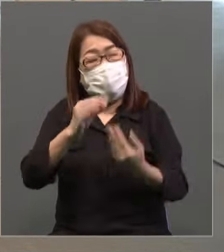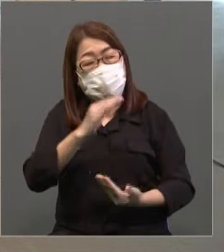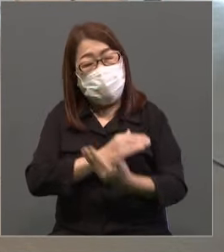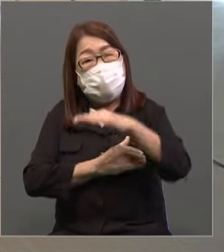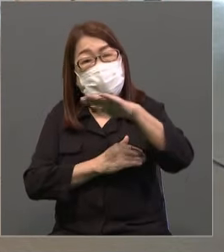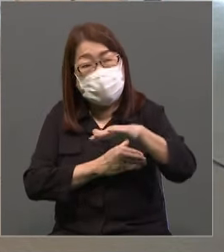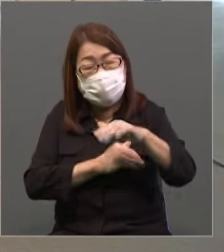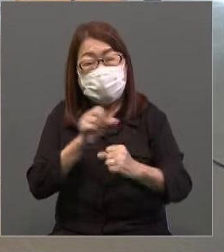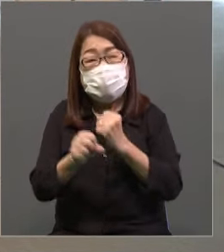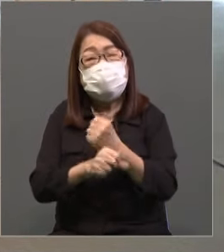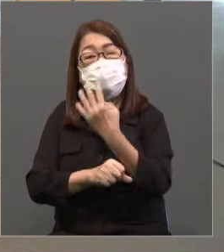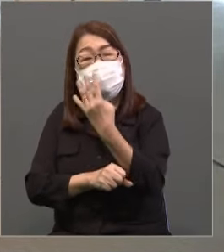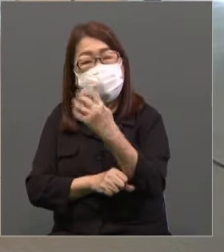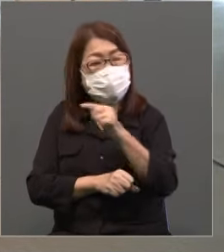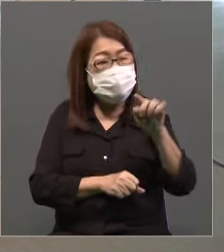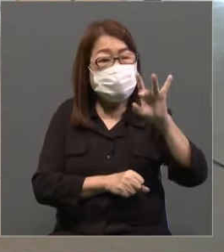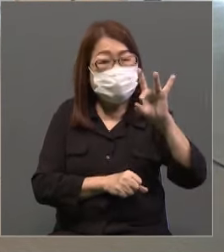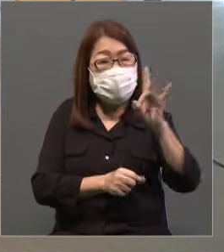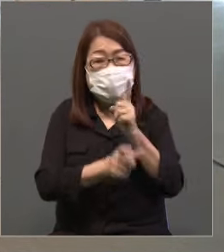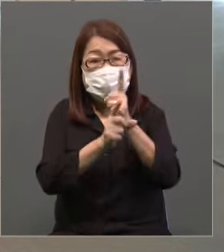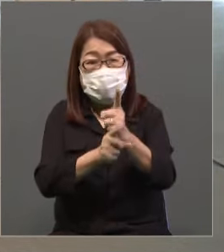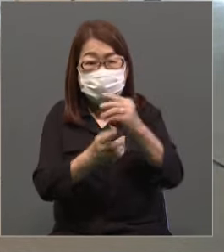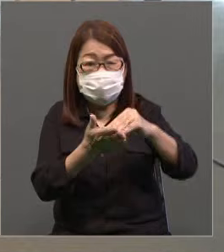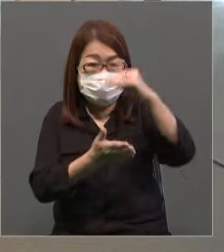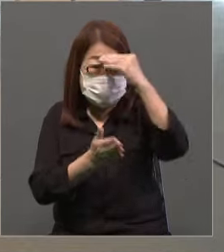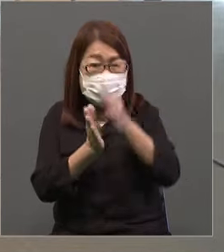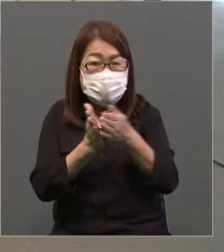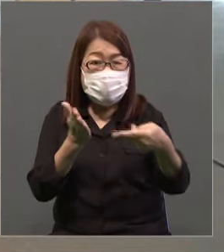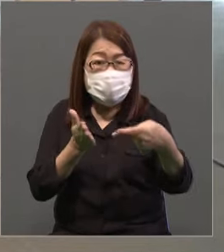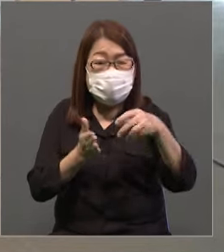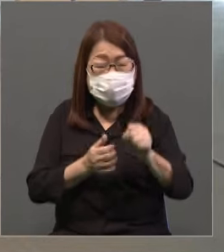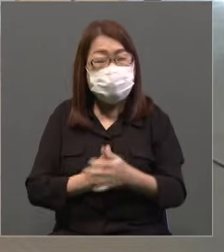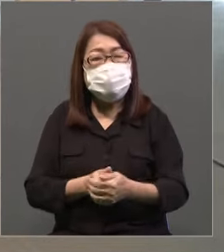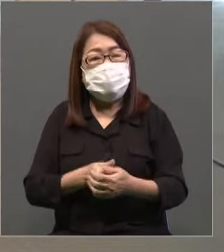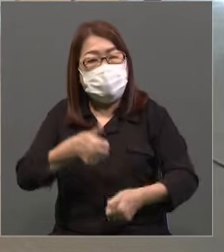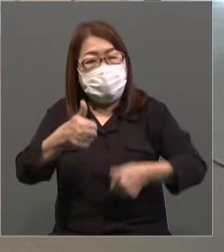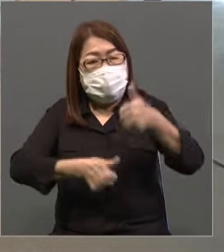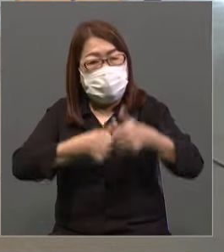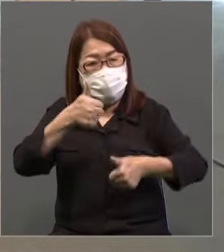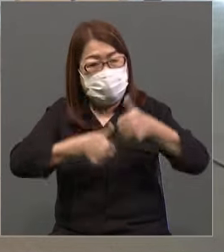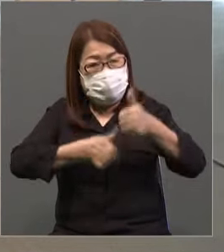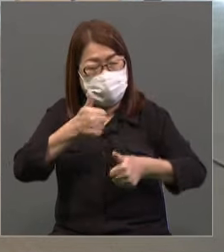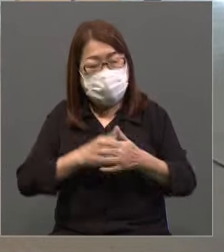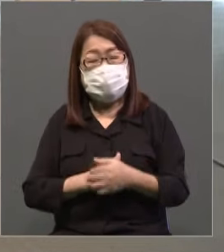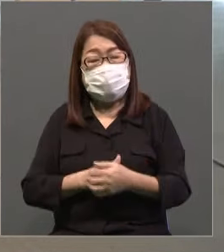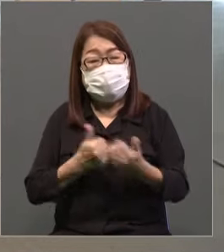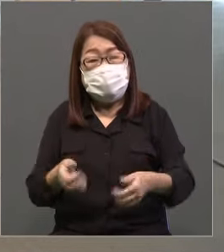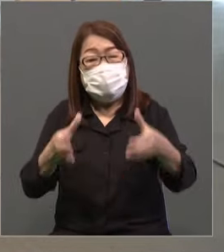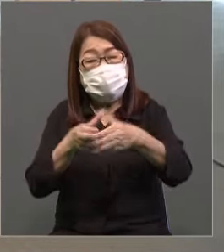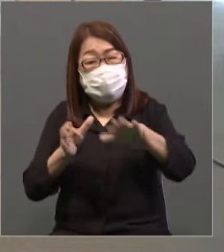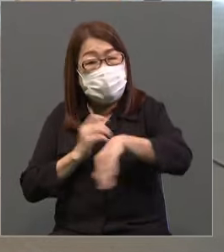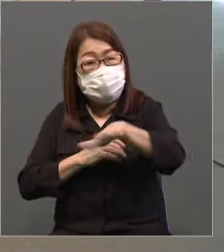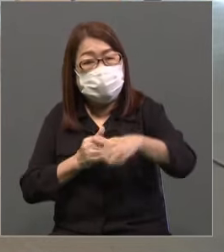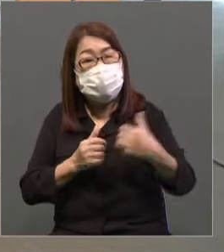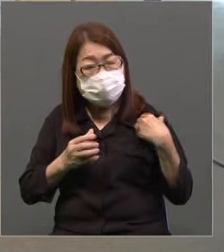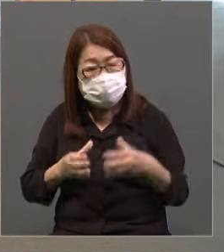ายุ 4-8 ขวบหลักสูตร JMC เข้าร่วมประกวดแข่งขันในประเภท Kids Idol ซึ่งน้องๆกลุ่มนี้ก็ได้เข้าร่วม